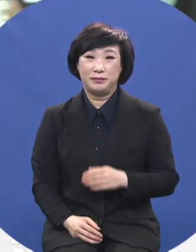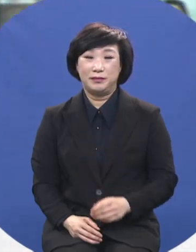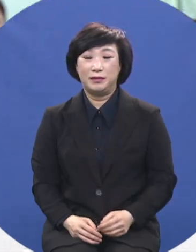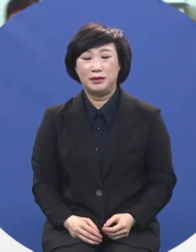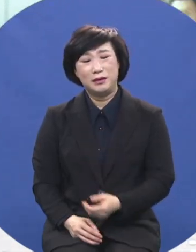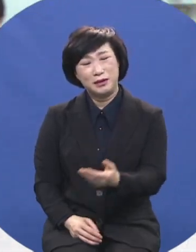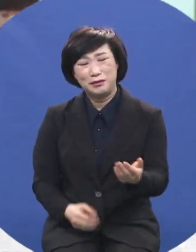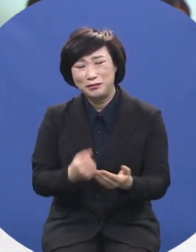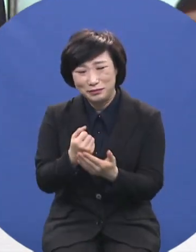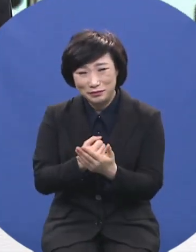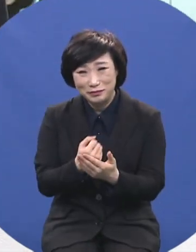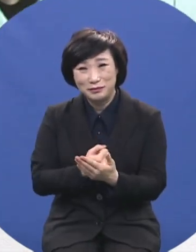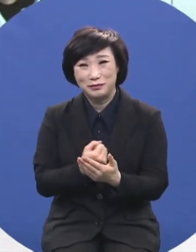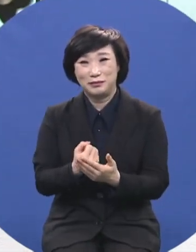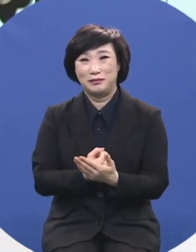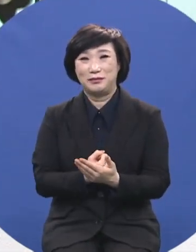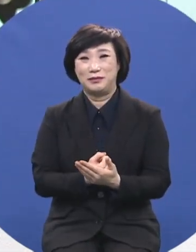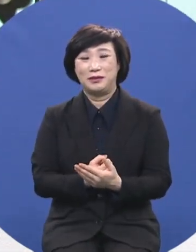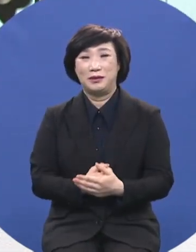얼마나 안타까운가 보세요, 여러분.